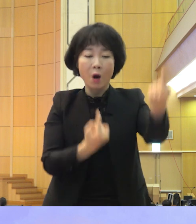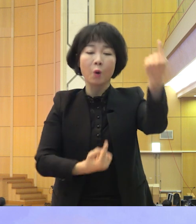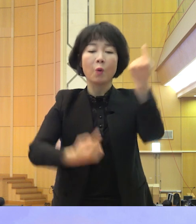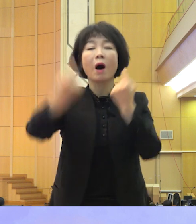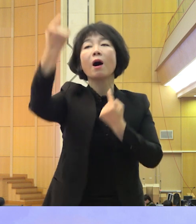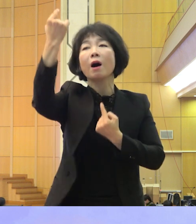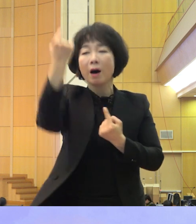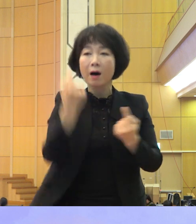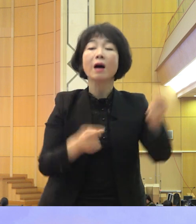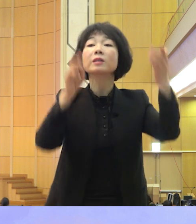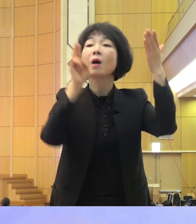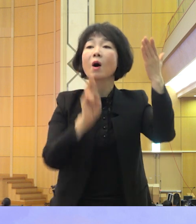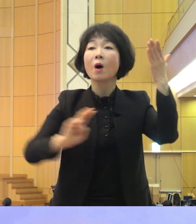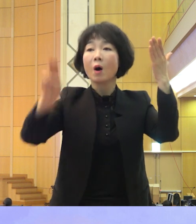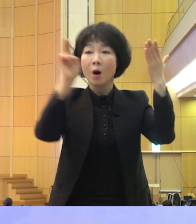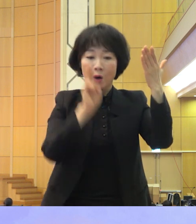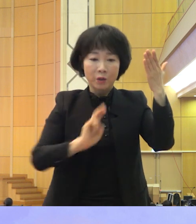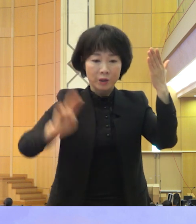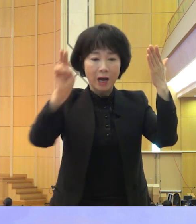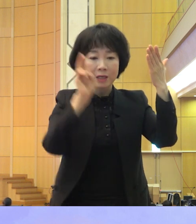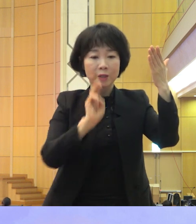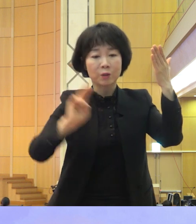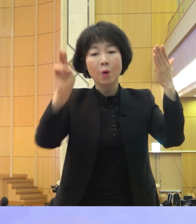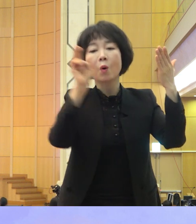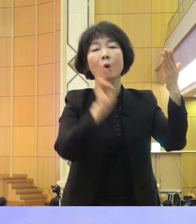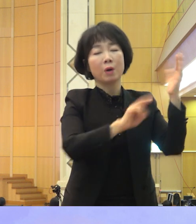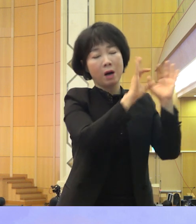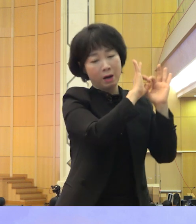백성들아 와서